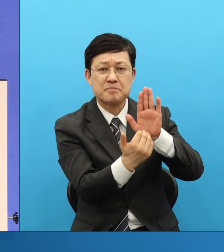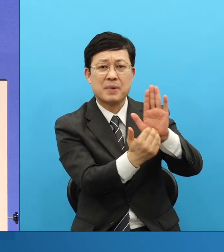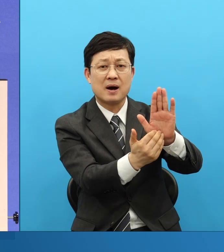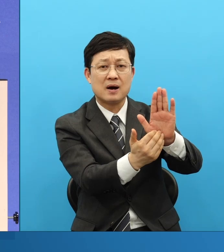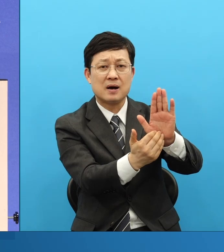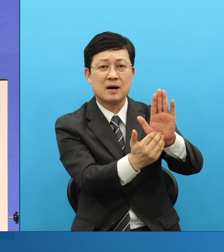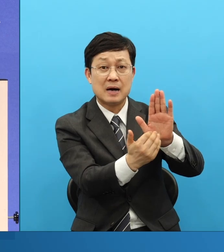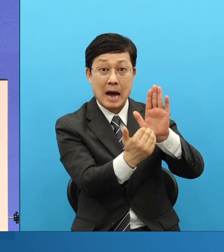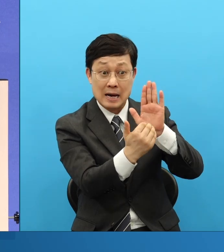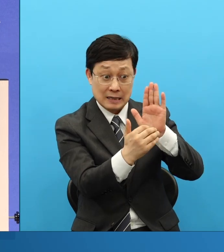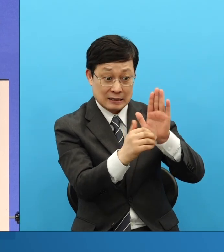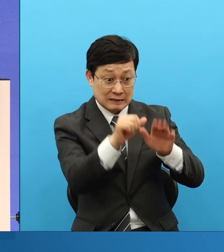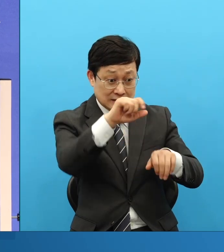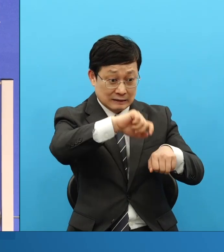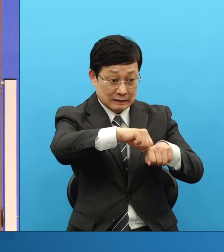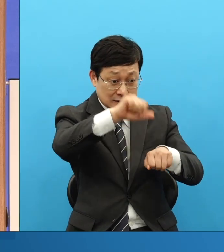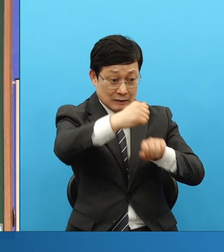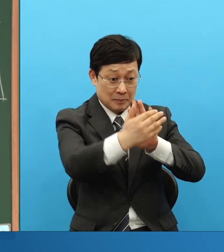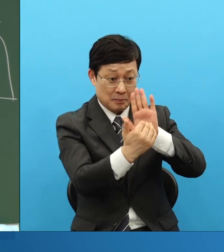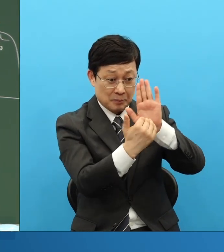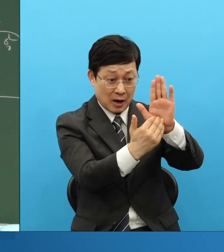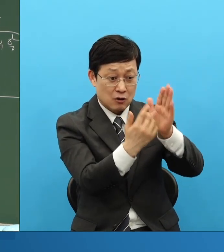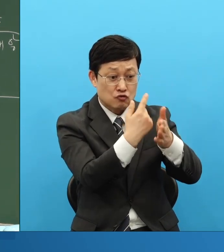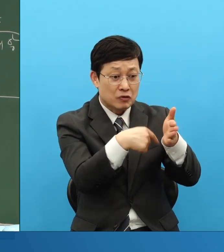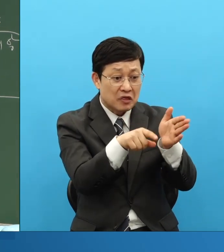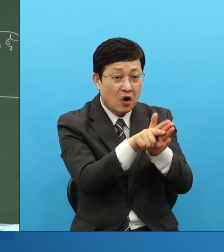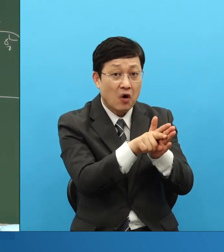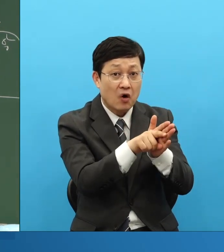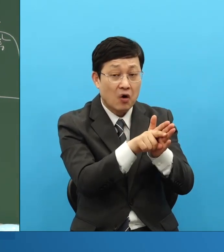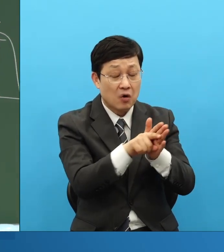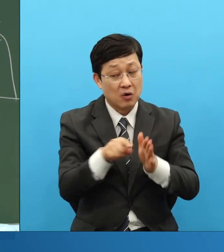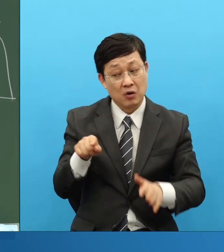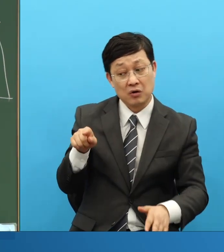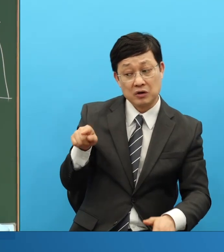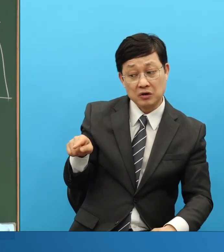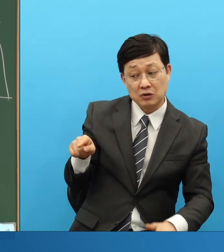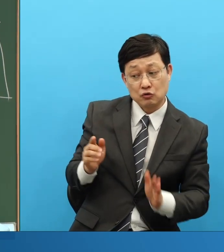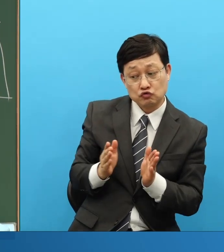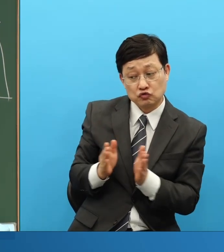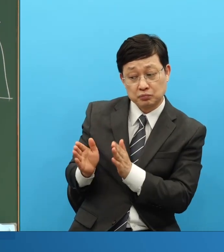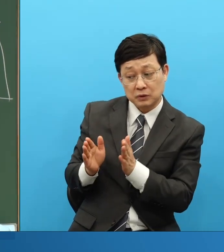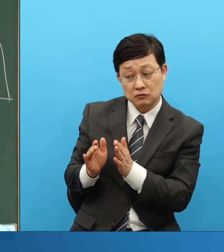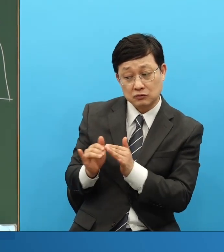TCK를 위해 준비한 건 뭐죠? Then what has God prepared for the TCKs?